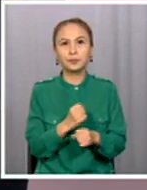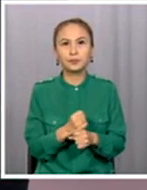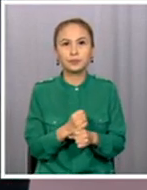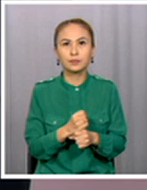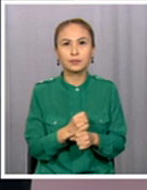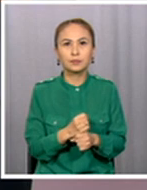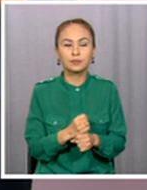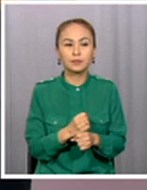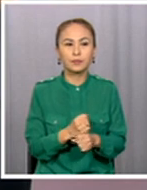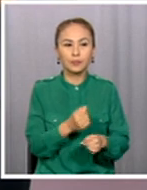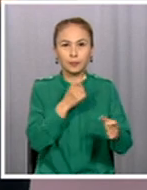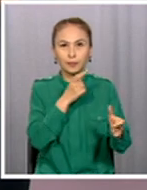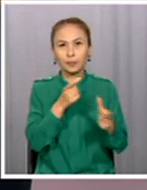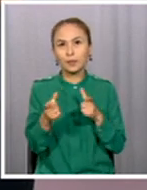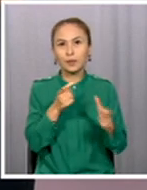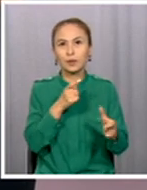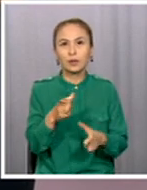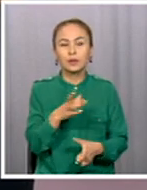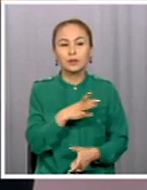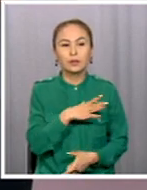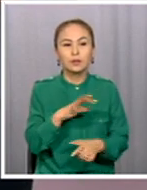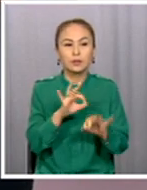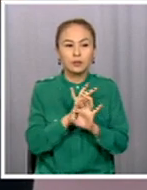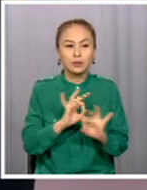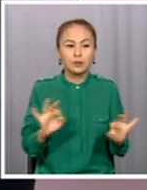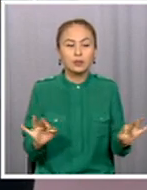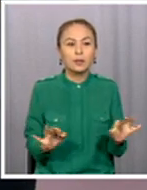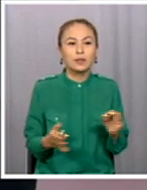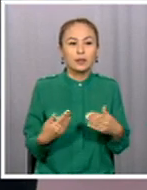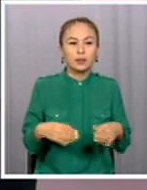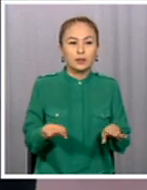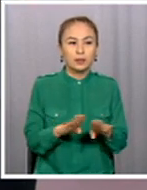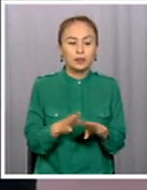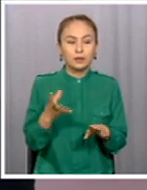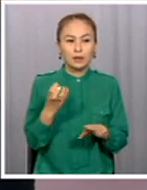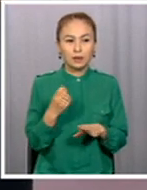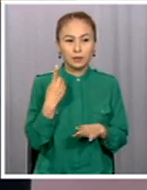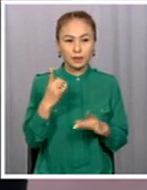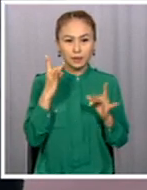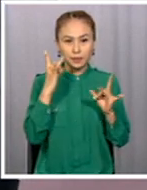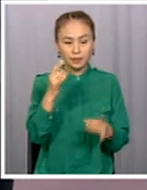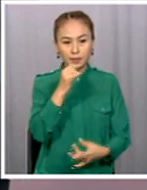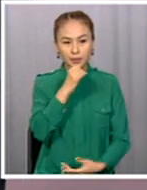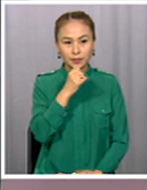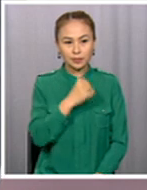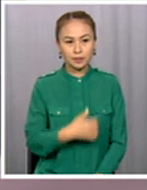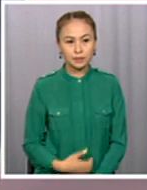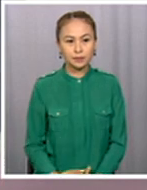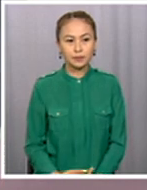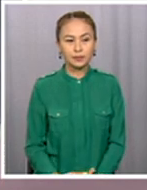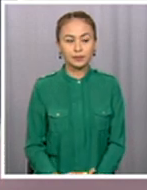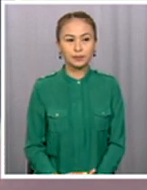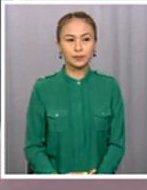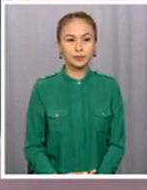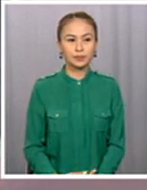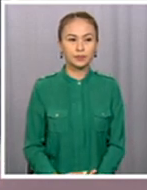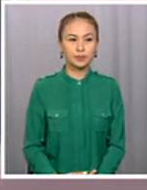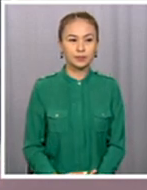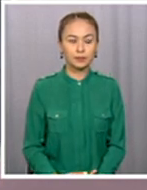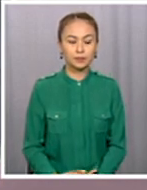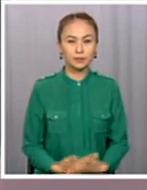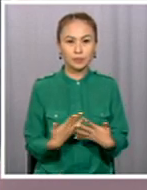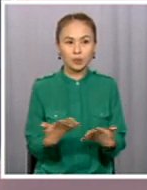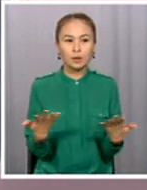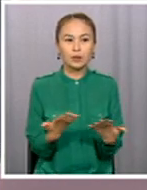Ол қыт-қыттады. Тамаша. Енді тағы бір дыбыс тыңдайық. Бұл қай